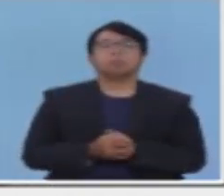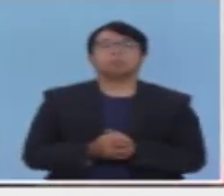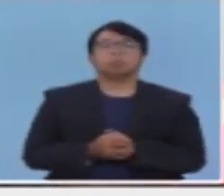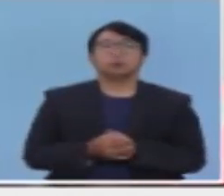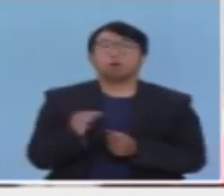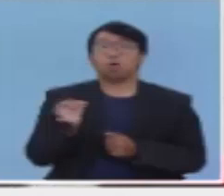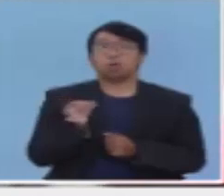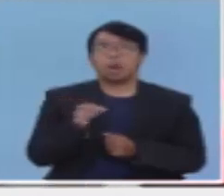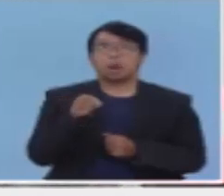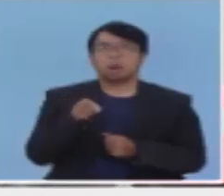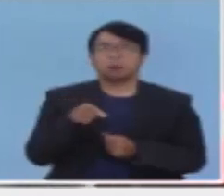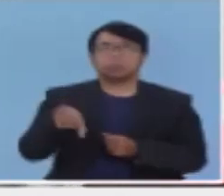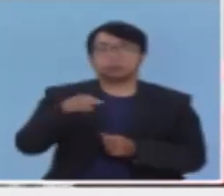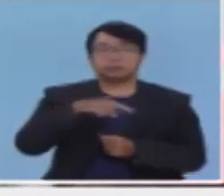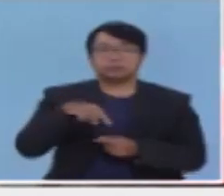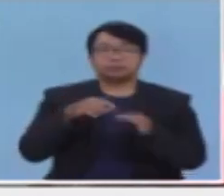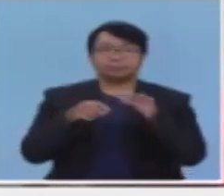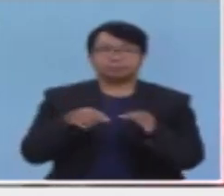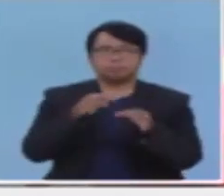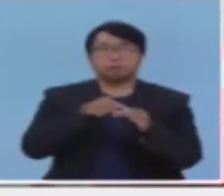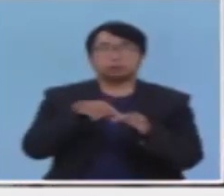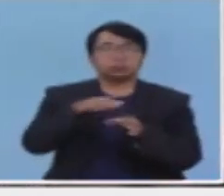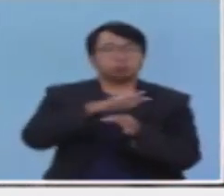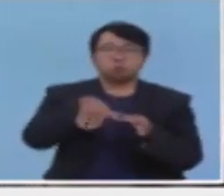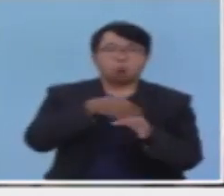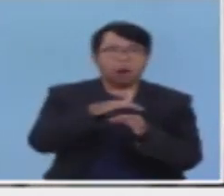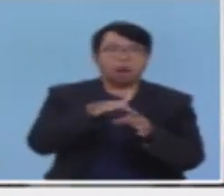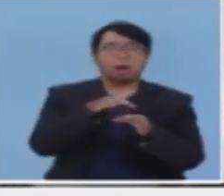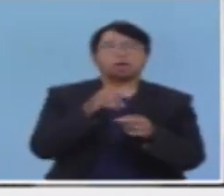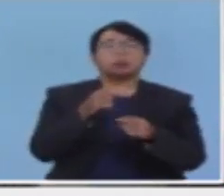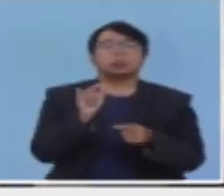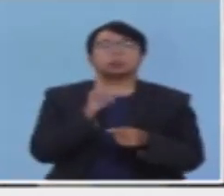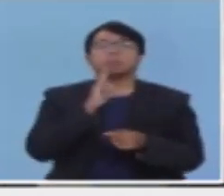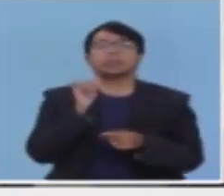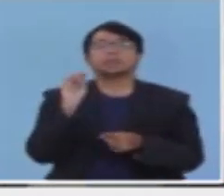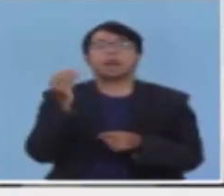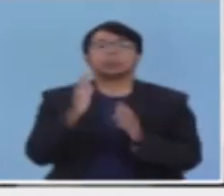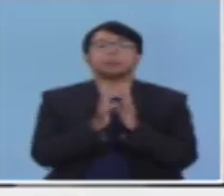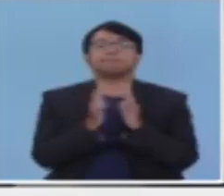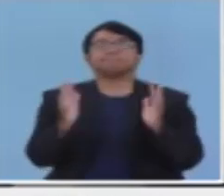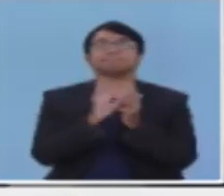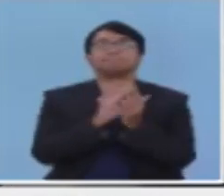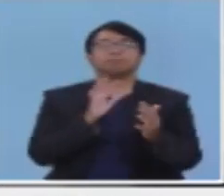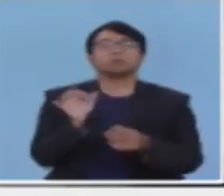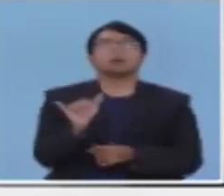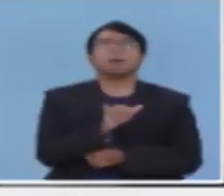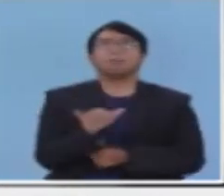di Bodebek ini akan melaksanakan secara optimal seperti di Jakarta. Artinya kita